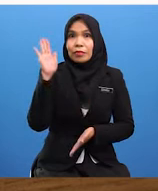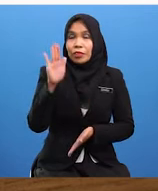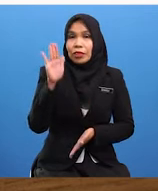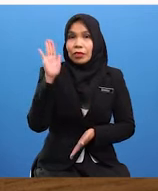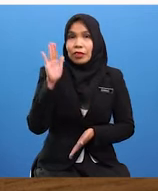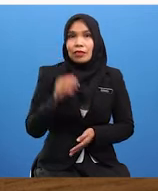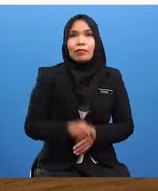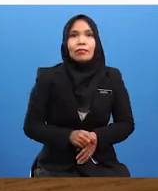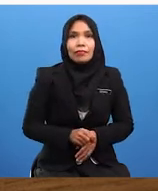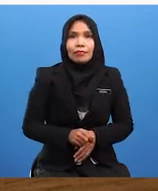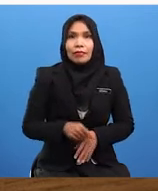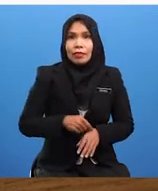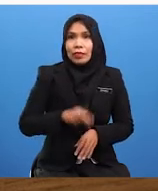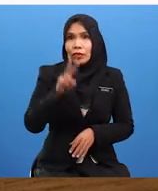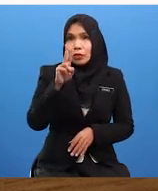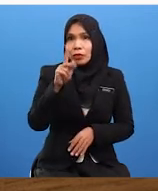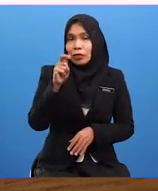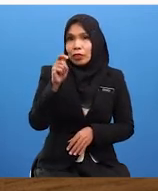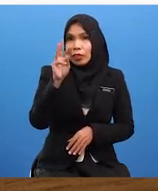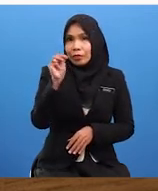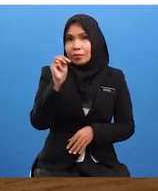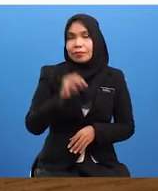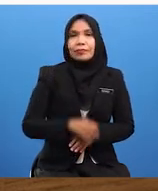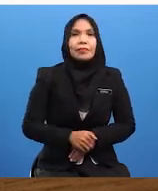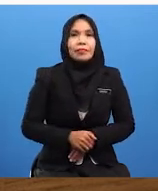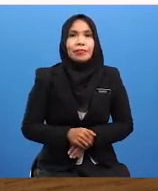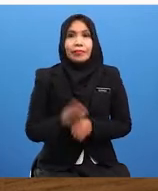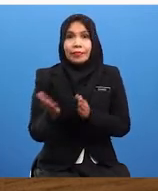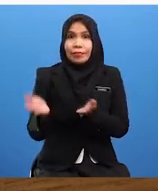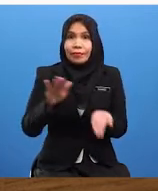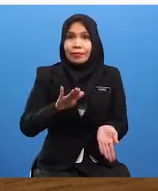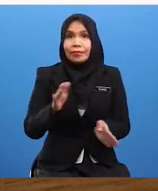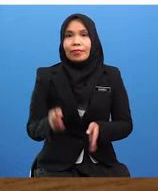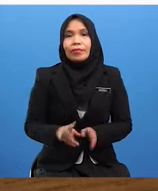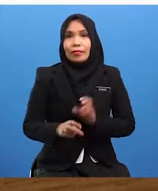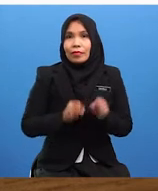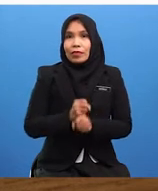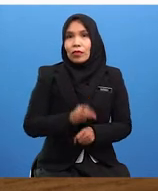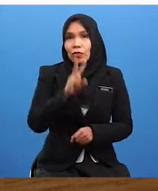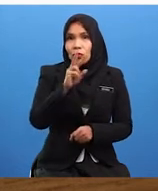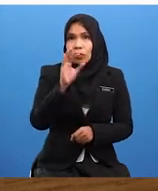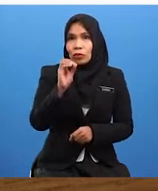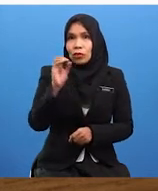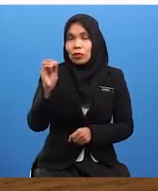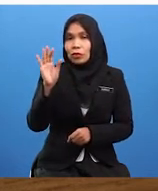Teknologi Mara, meninggal pada tahun 2007 di Selayang,